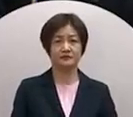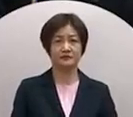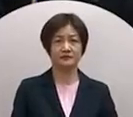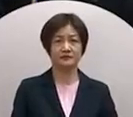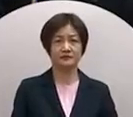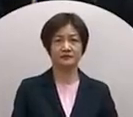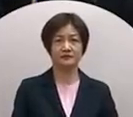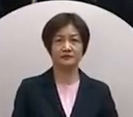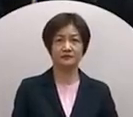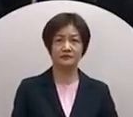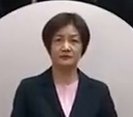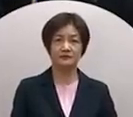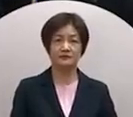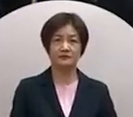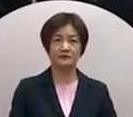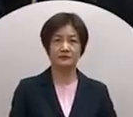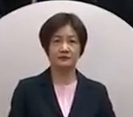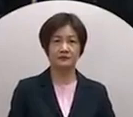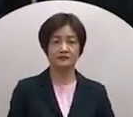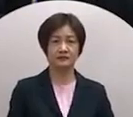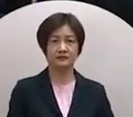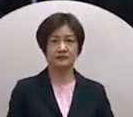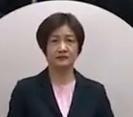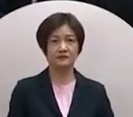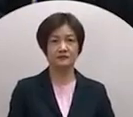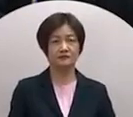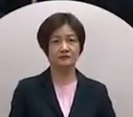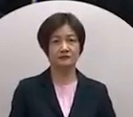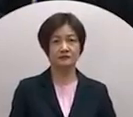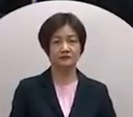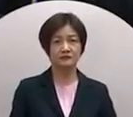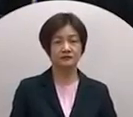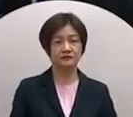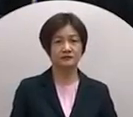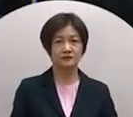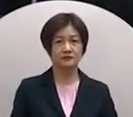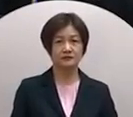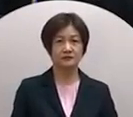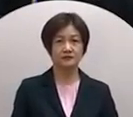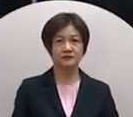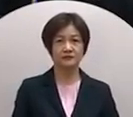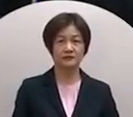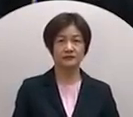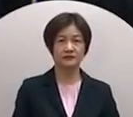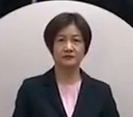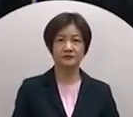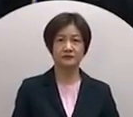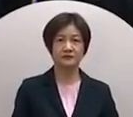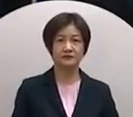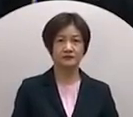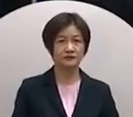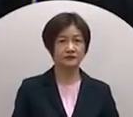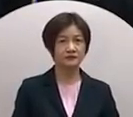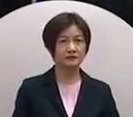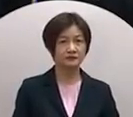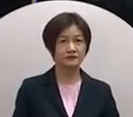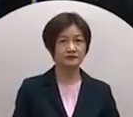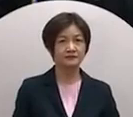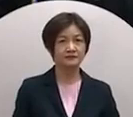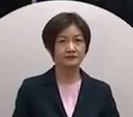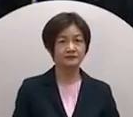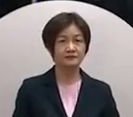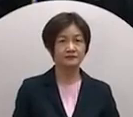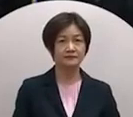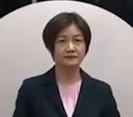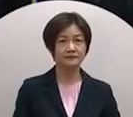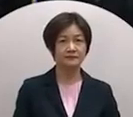那边释出善意哈，他直接要跟院长您这边来对接，那院长的态度是开放的呢，还是